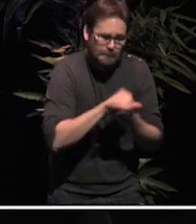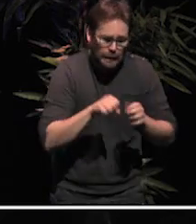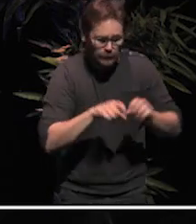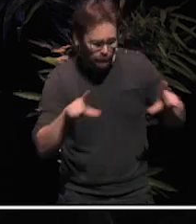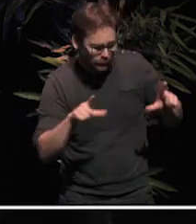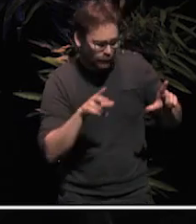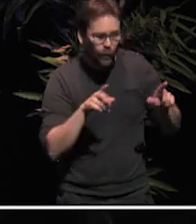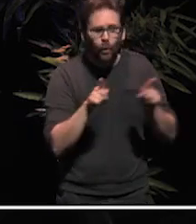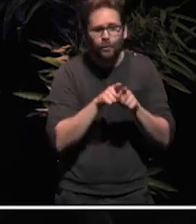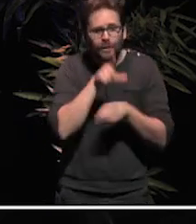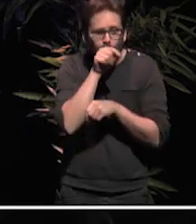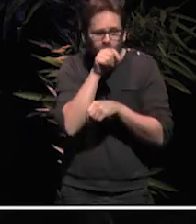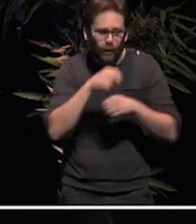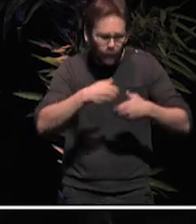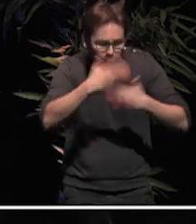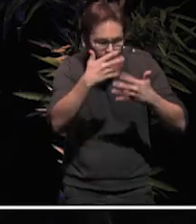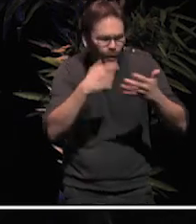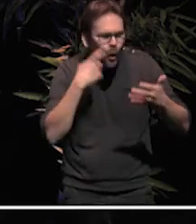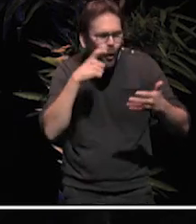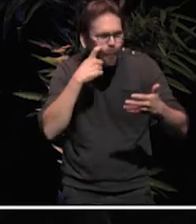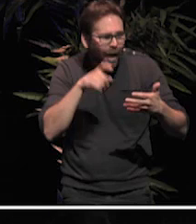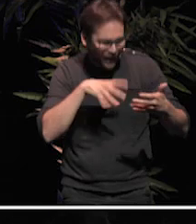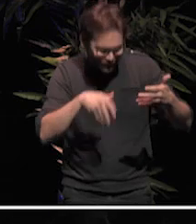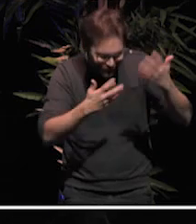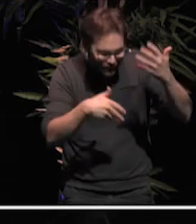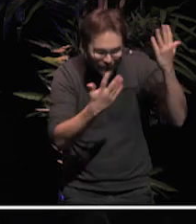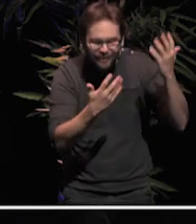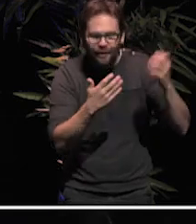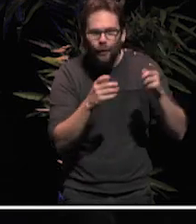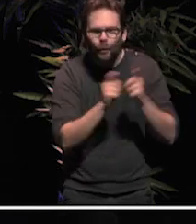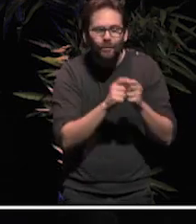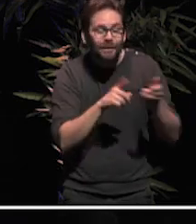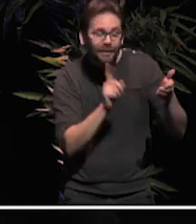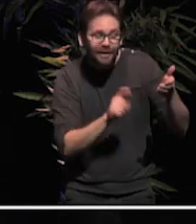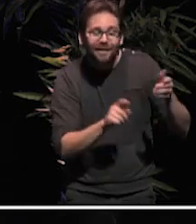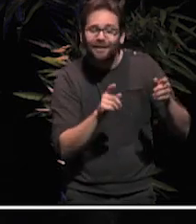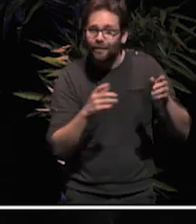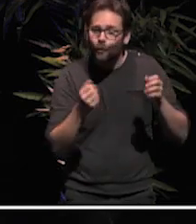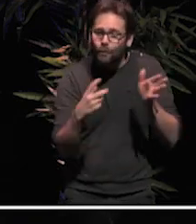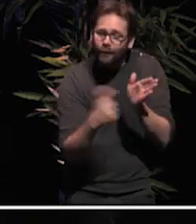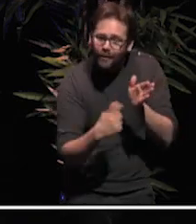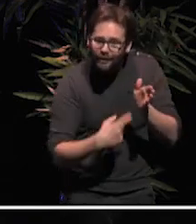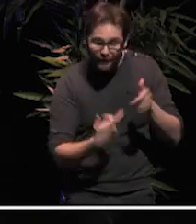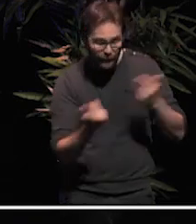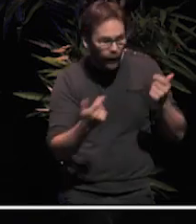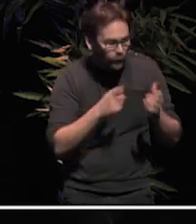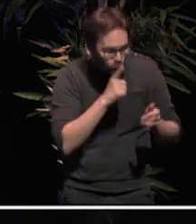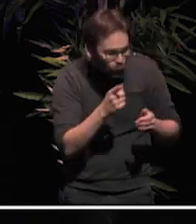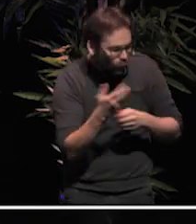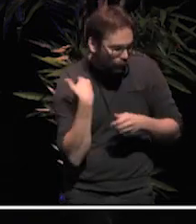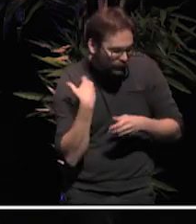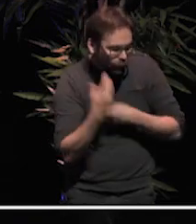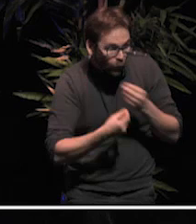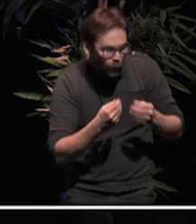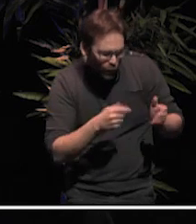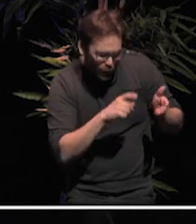que je fais, c'est d'aller sur Twitter, regarder les commentaires, les notifications que les gens de la veille, ou la veille ou des jours précédents, de voir ceux qui ont aimé